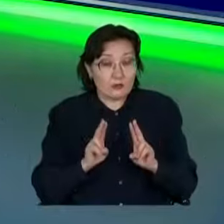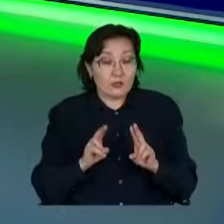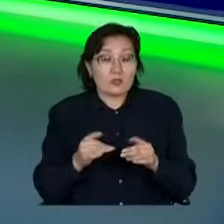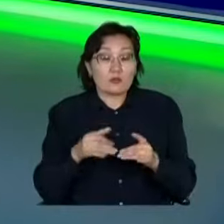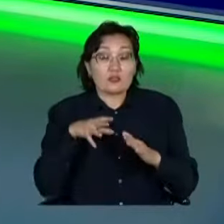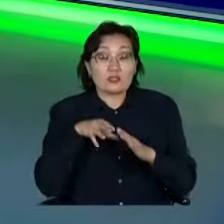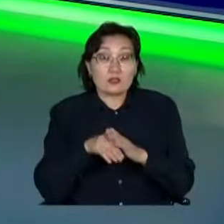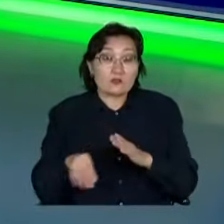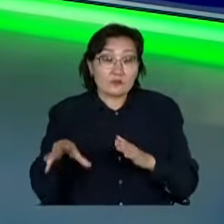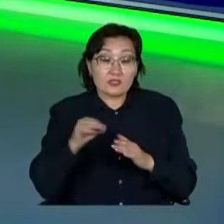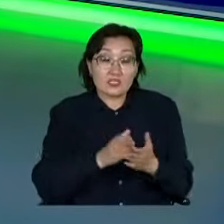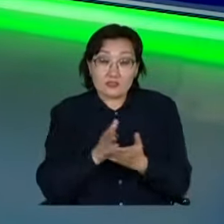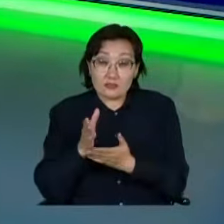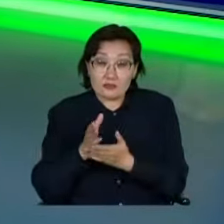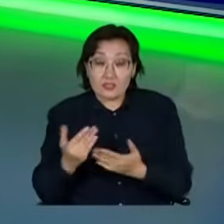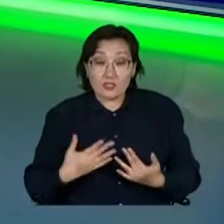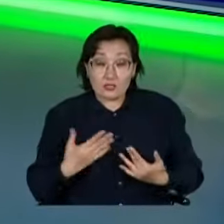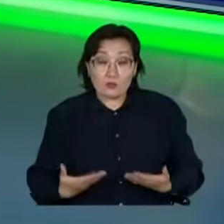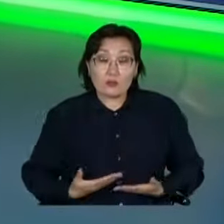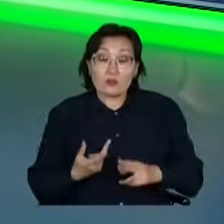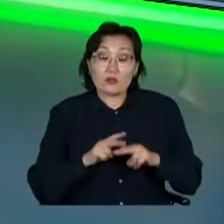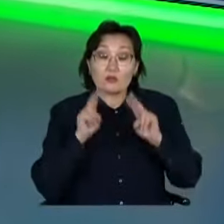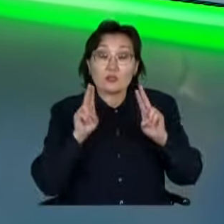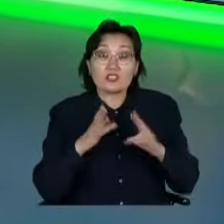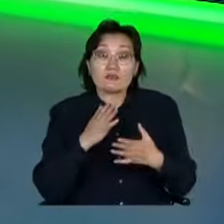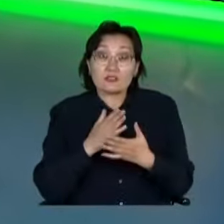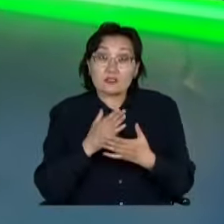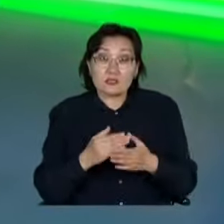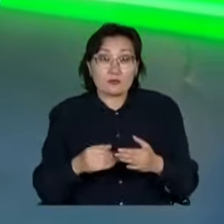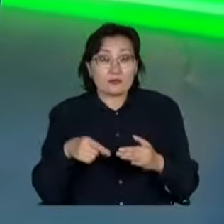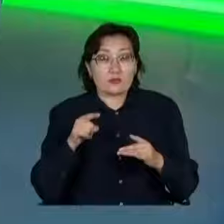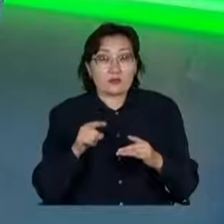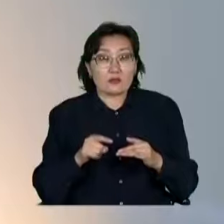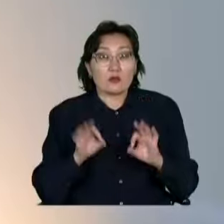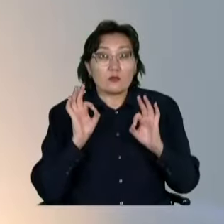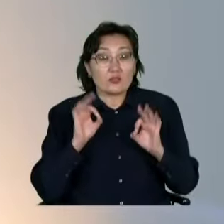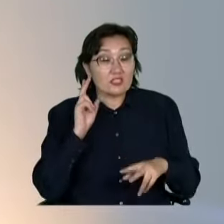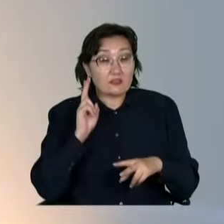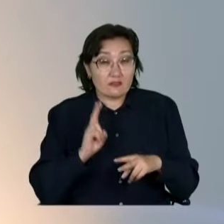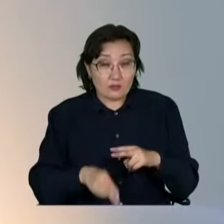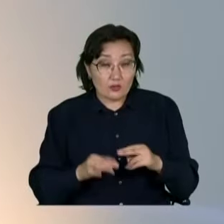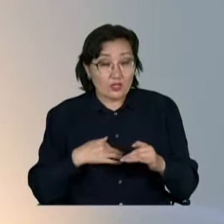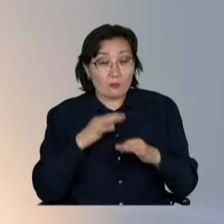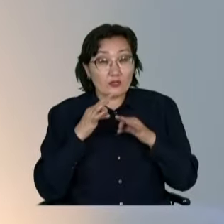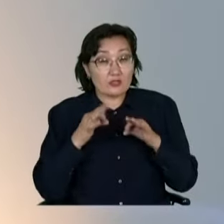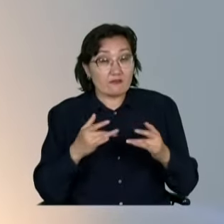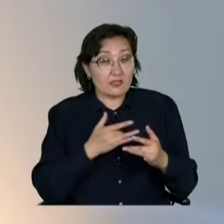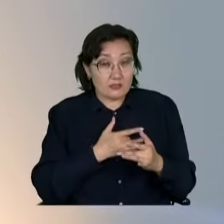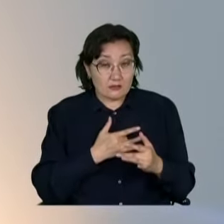они относятся на все сферы нашей жизни, но эти правила, они являются каким-то логическим завершением, я бы сказала,